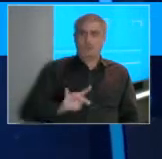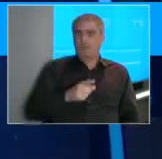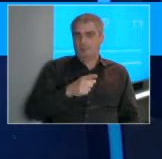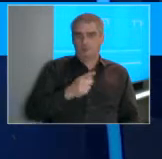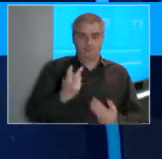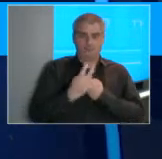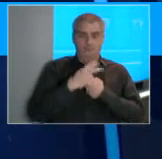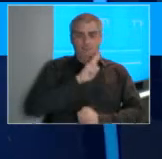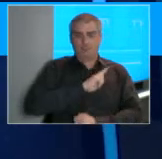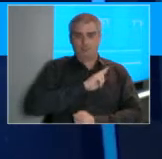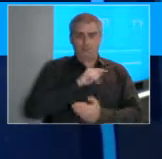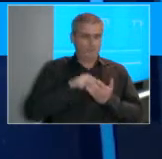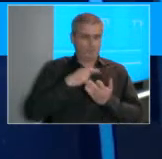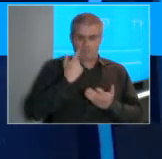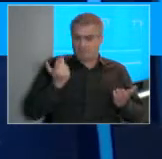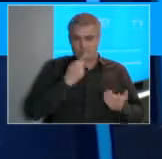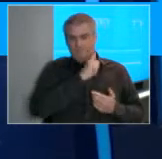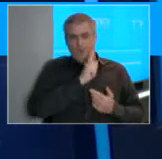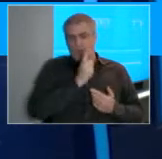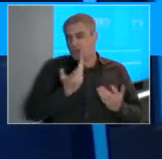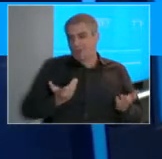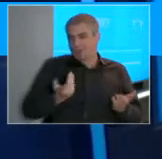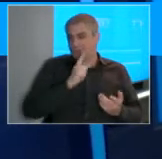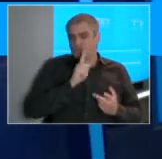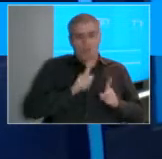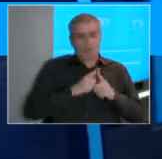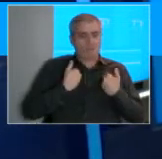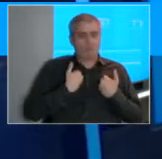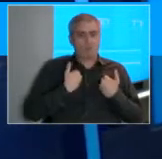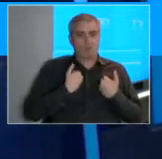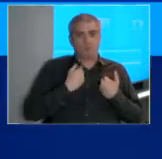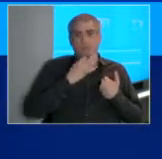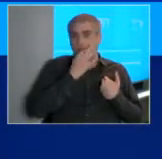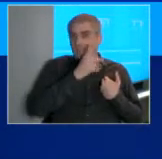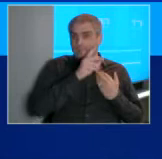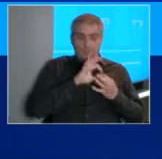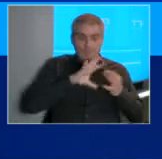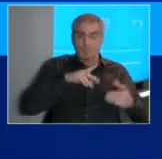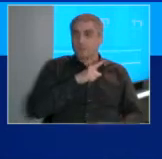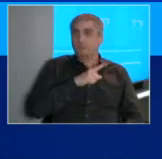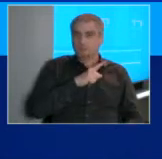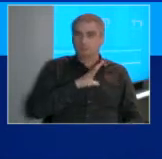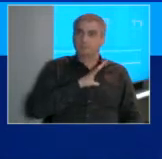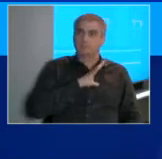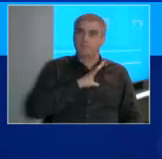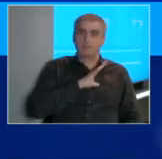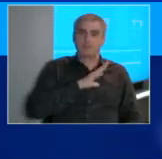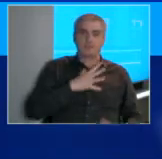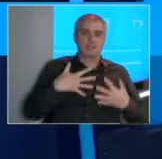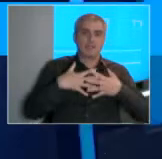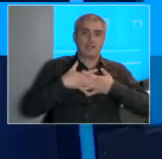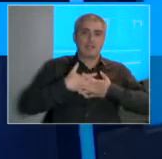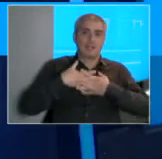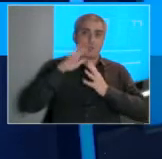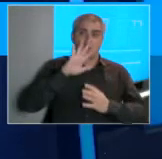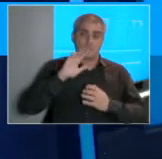בכלל להצטרפות של בריטניה, מפני שהוא אמר, הם לא כמונו. השאלה היא, אם ההתנתקות הזאת מסכנת את האיחוד